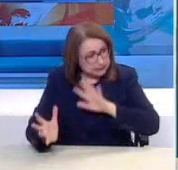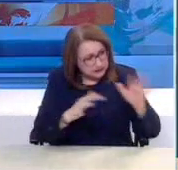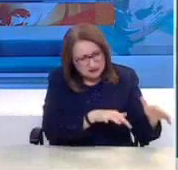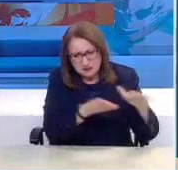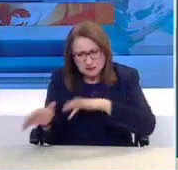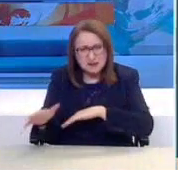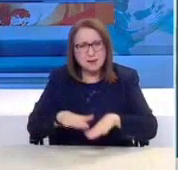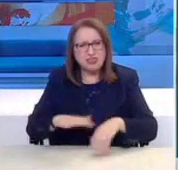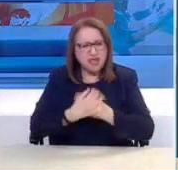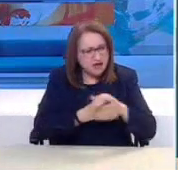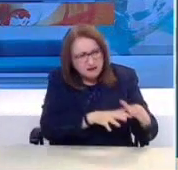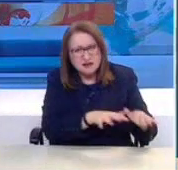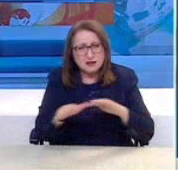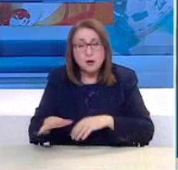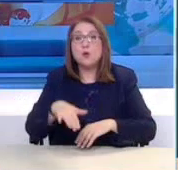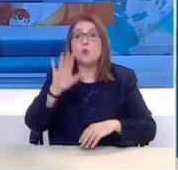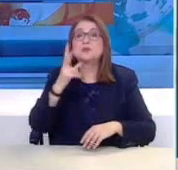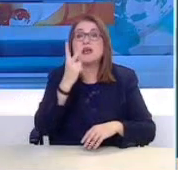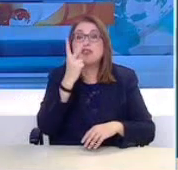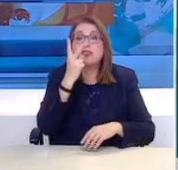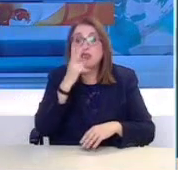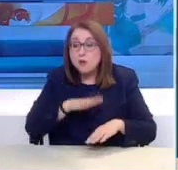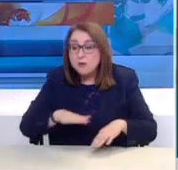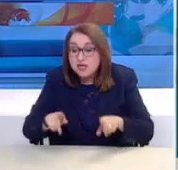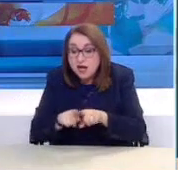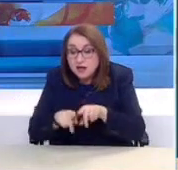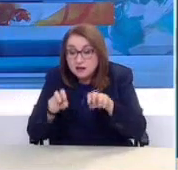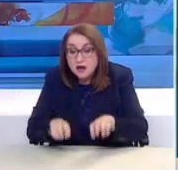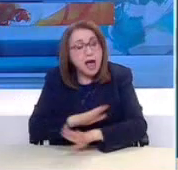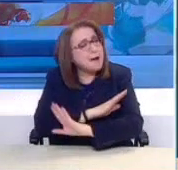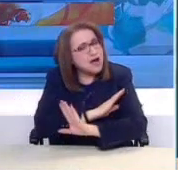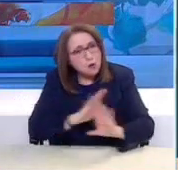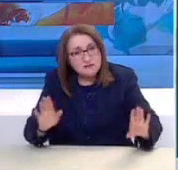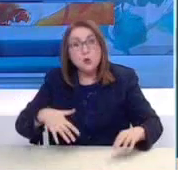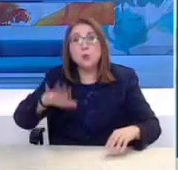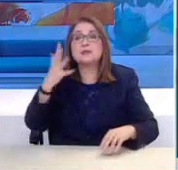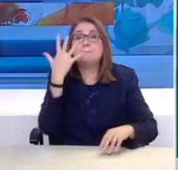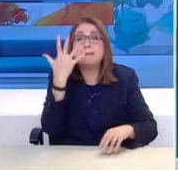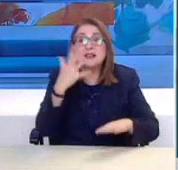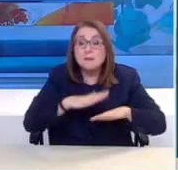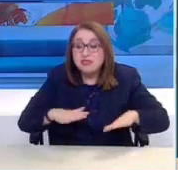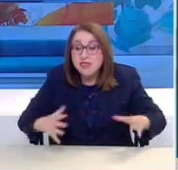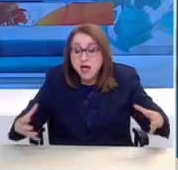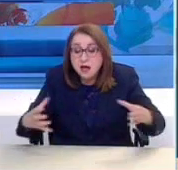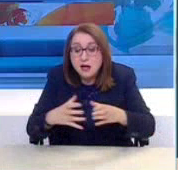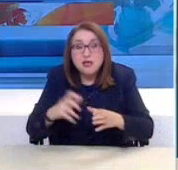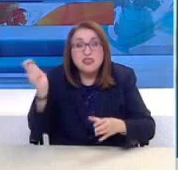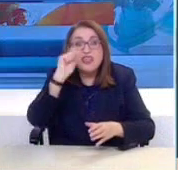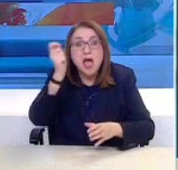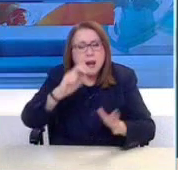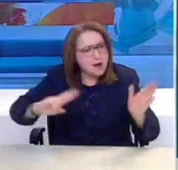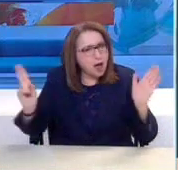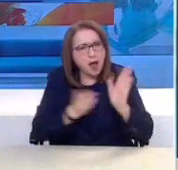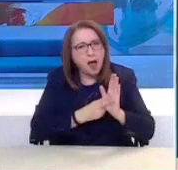Δεν επιτρέπεται να είναι πάνω από 2 παιδιά μαζί, πάνω από 5 στο διάλειμμα. Καταλαβαίνετε πόσο δύσκολα είναι κάποια από αυτά. Στη Γερμανία, στις 20